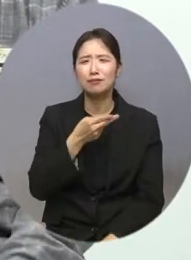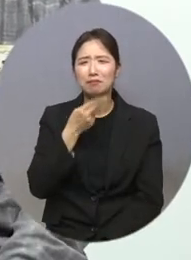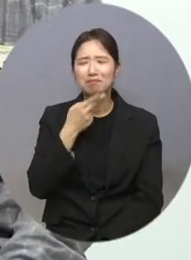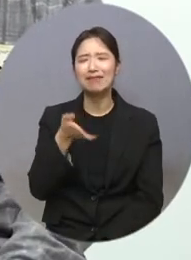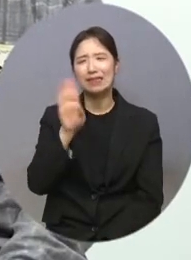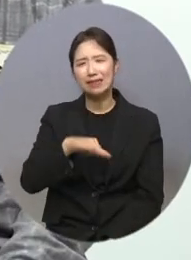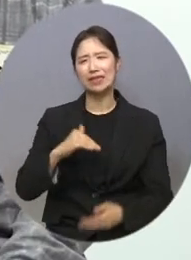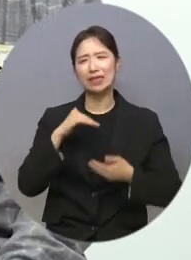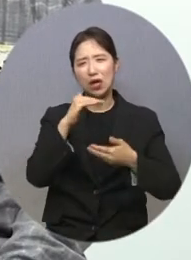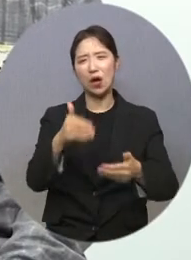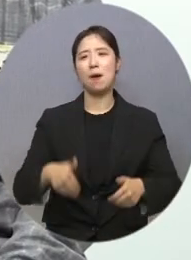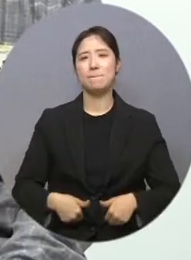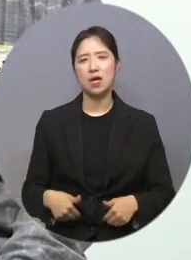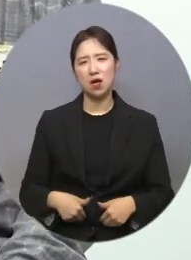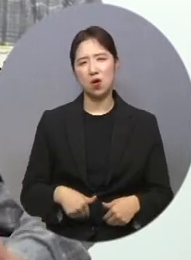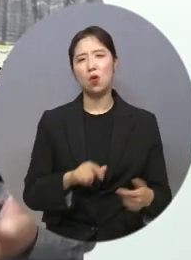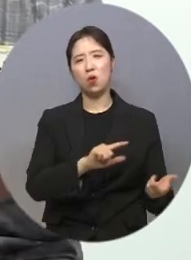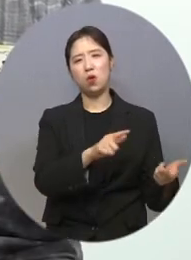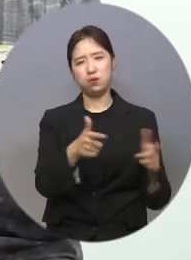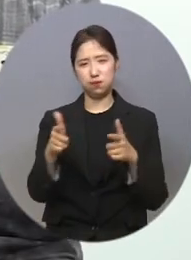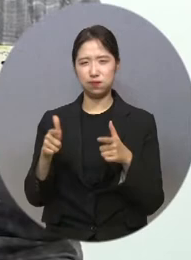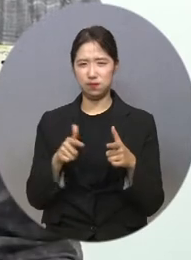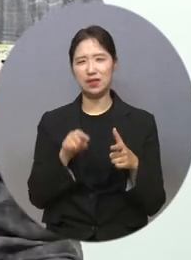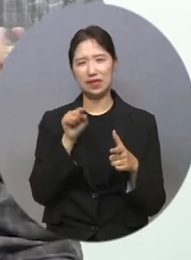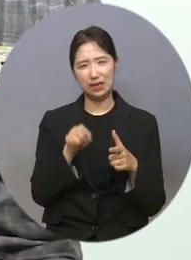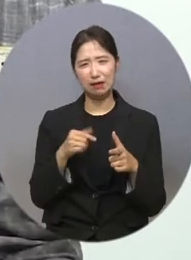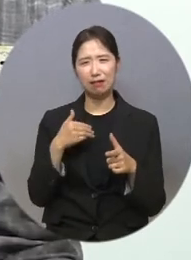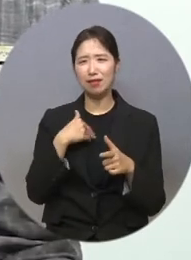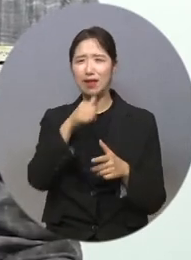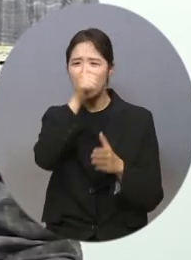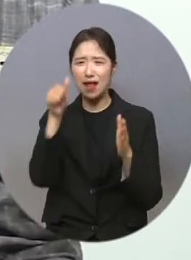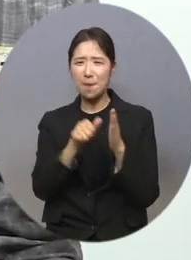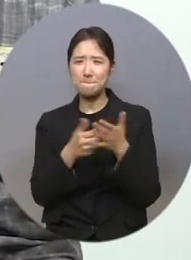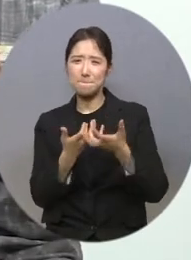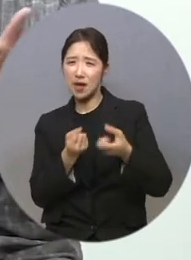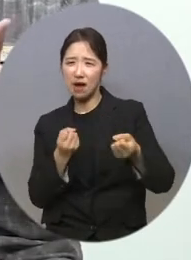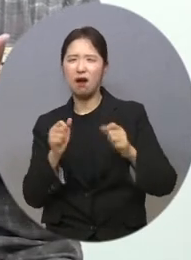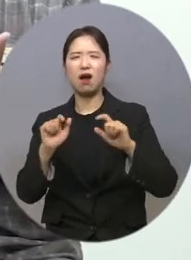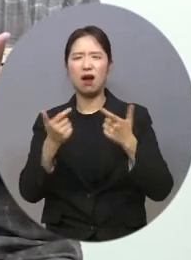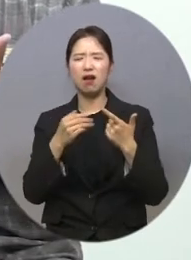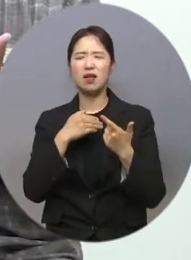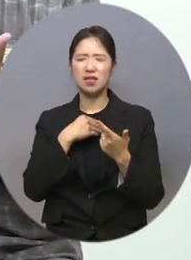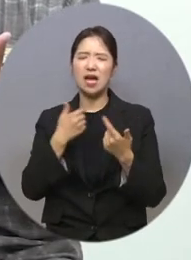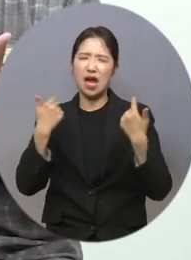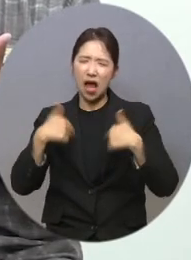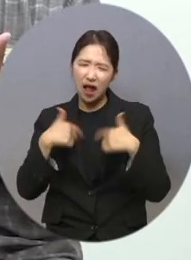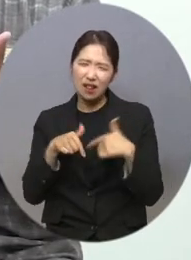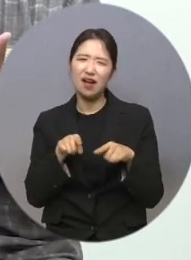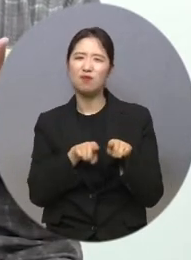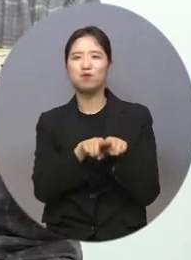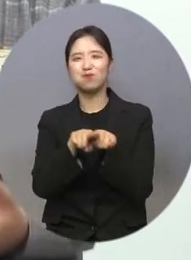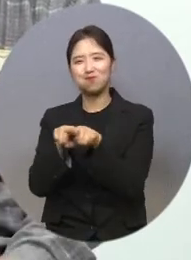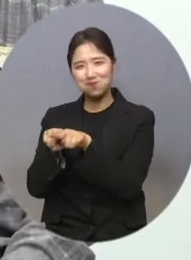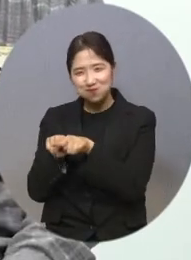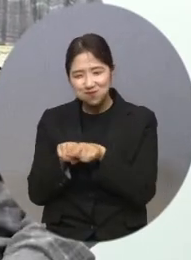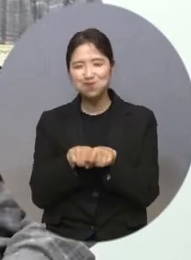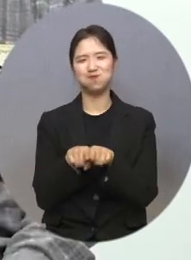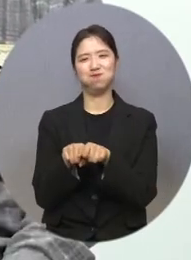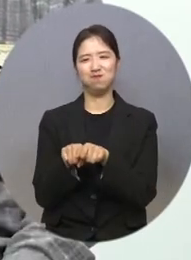되는 그런 게 이제 통역의 삶과 떨어져 있는 게 아니라 늘 밀접하게 이렇게 붙어